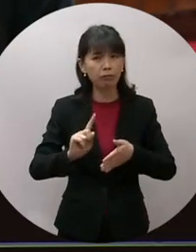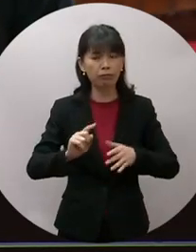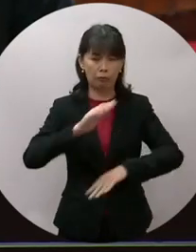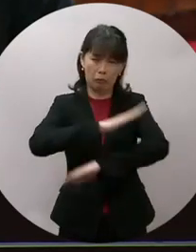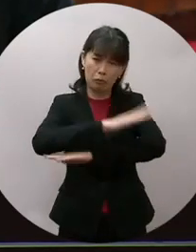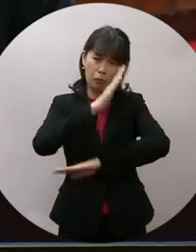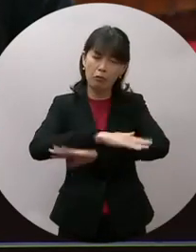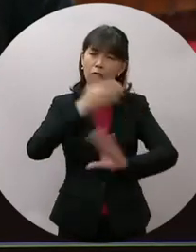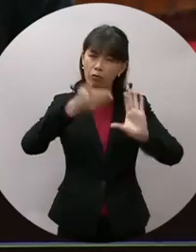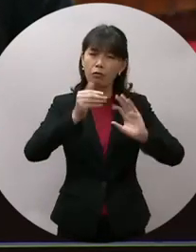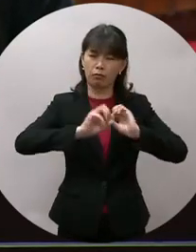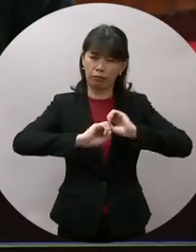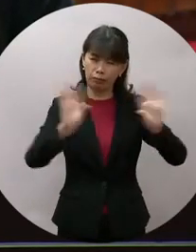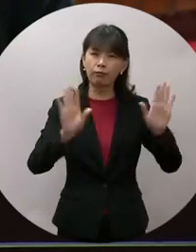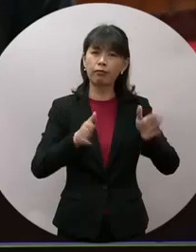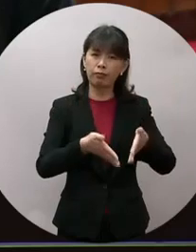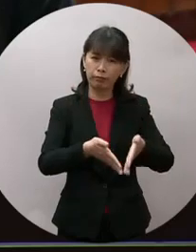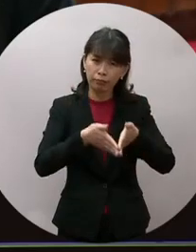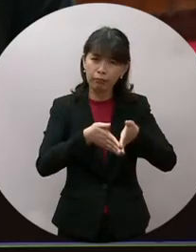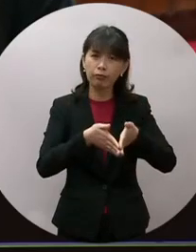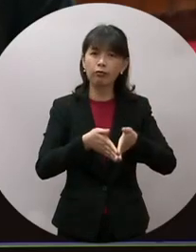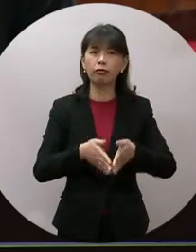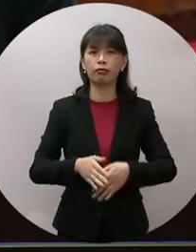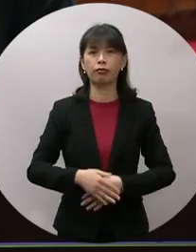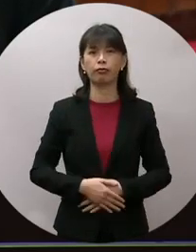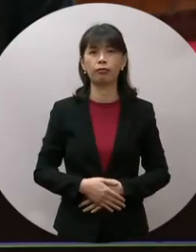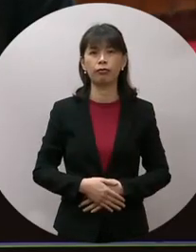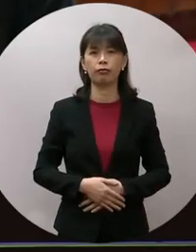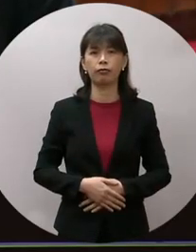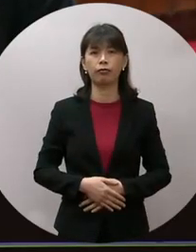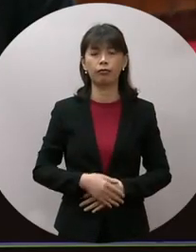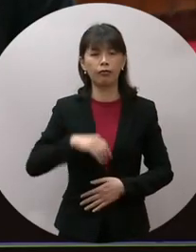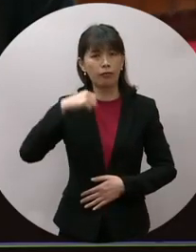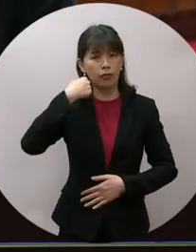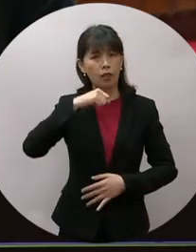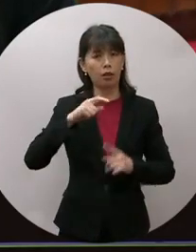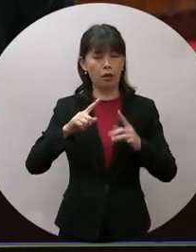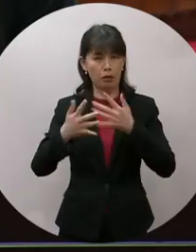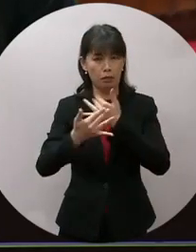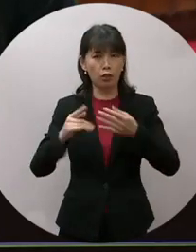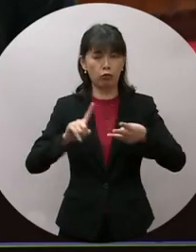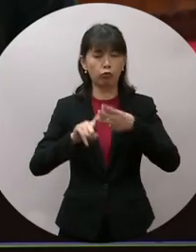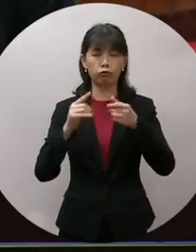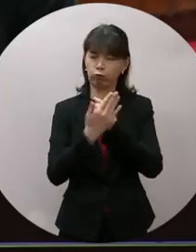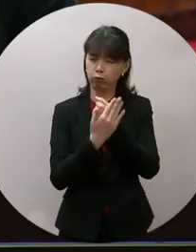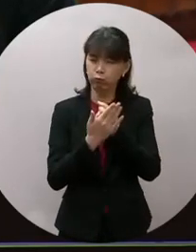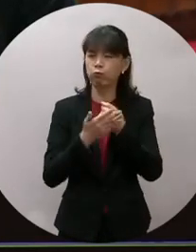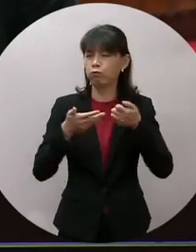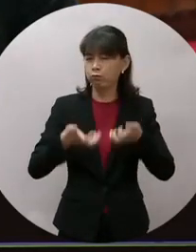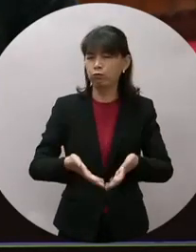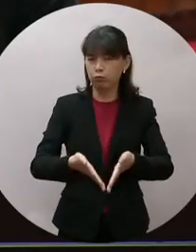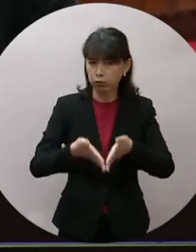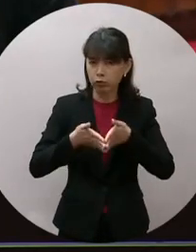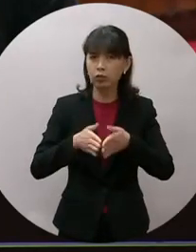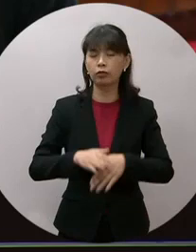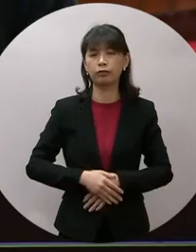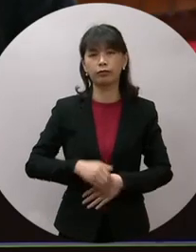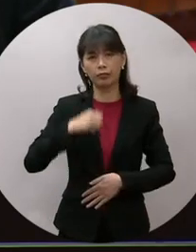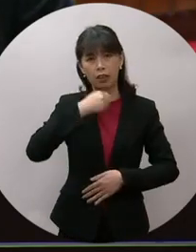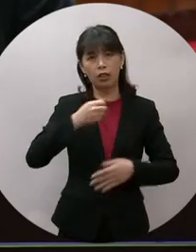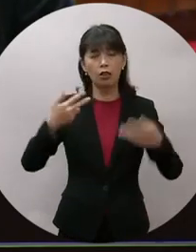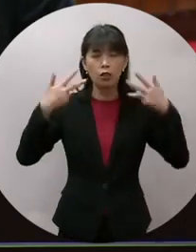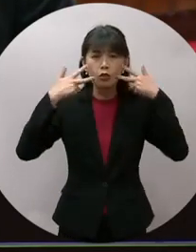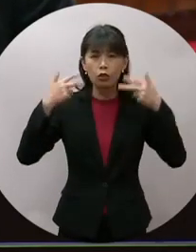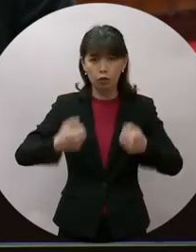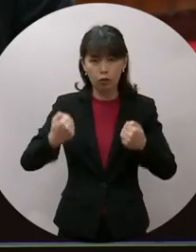揭露是必须的，因为这对于巩固我们、守护我们台湾的民主，以及我们的台湾原住民的主